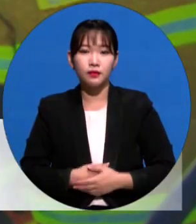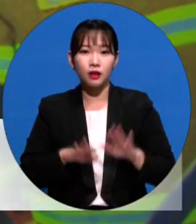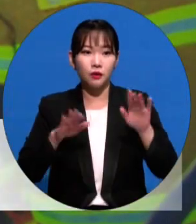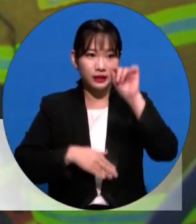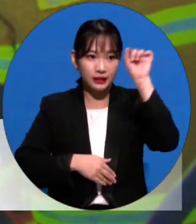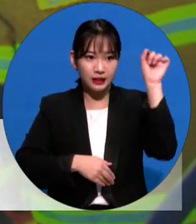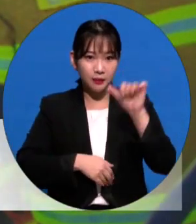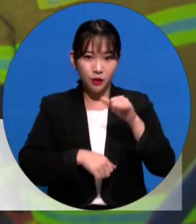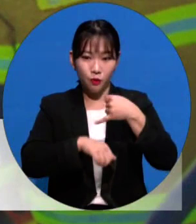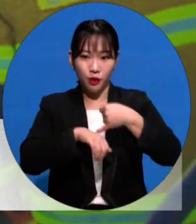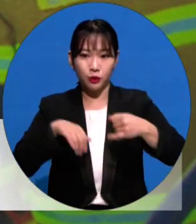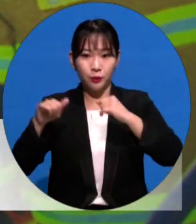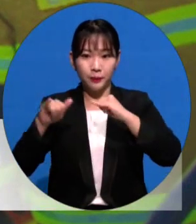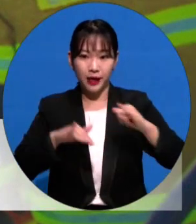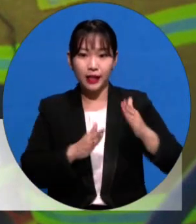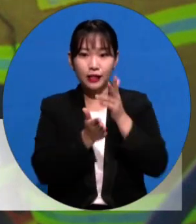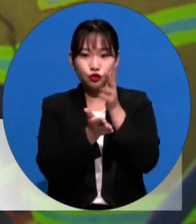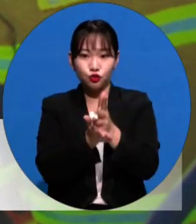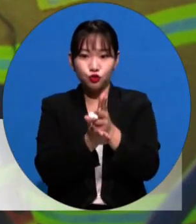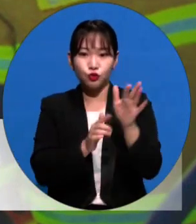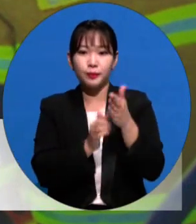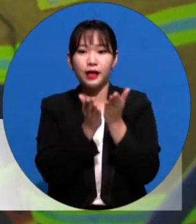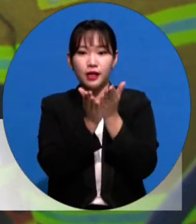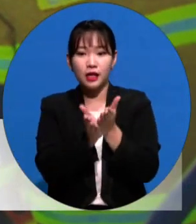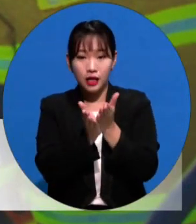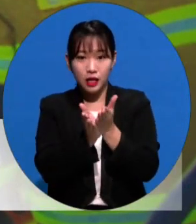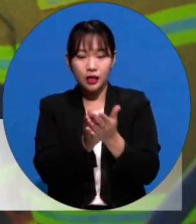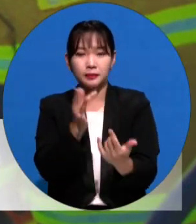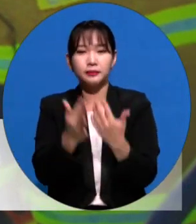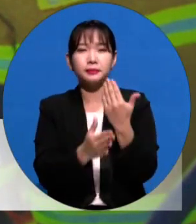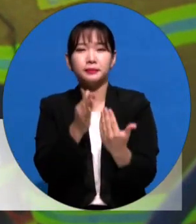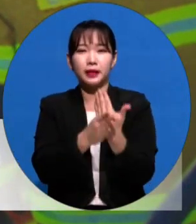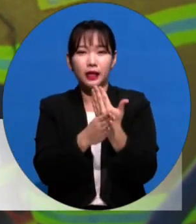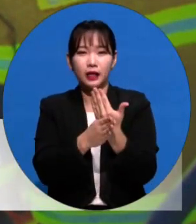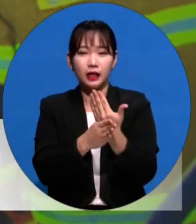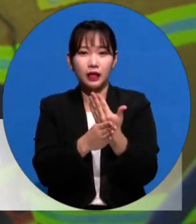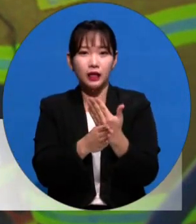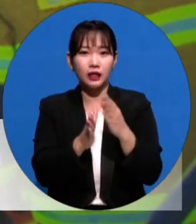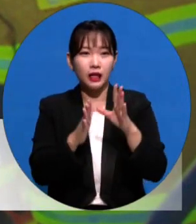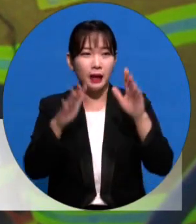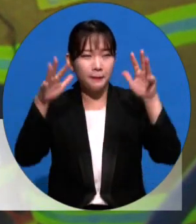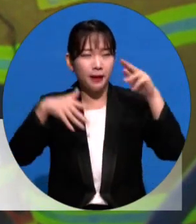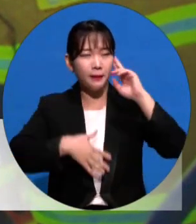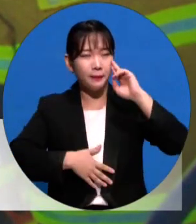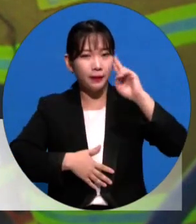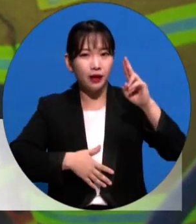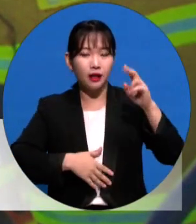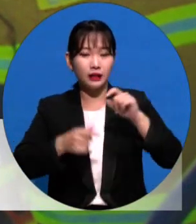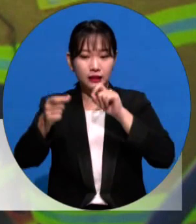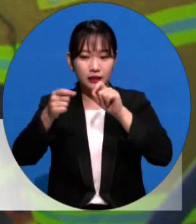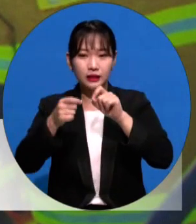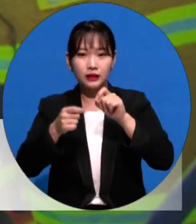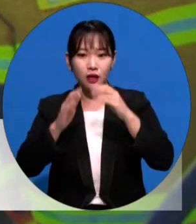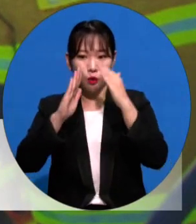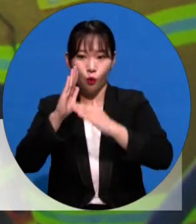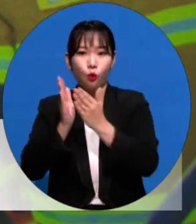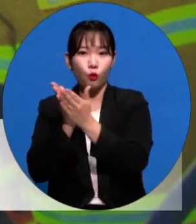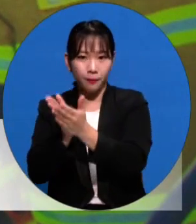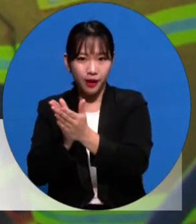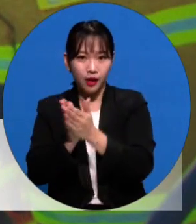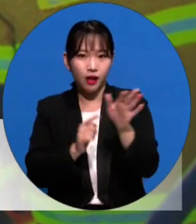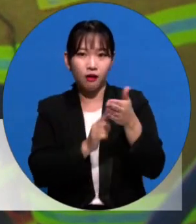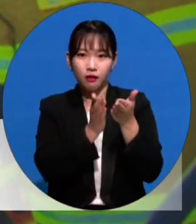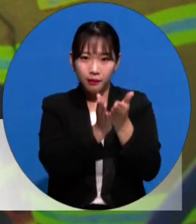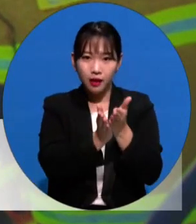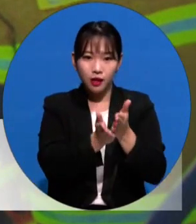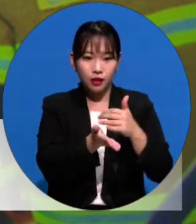오늘 새벽 완도 해상에 정박해 있던 어선에서 불이 났습니다. 화재 당시 강풍이 불고 있어 인근에 있던 관공선과 어선